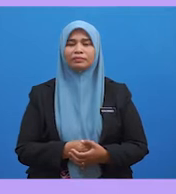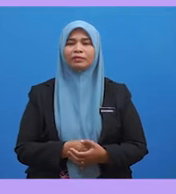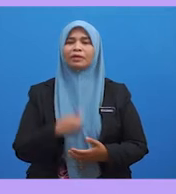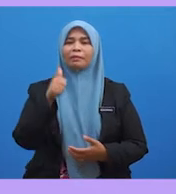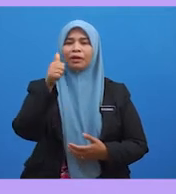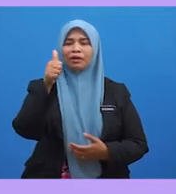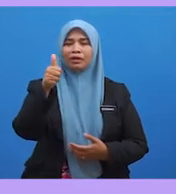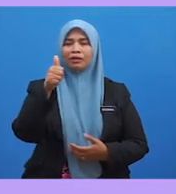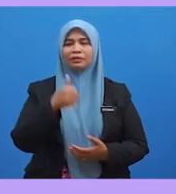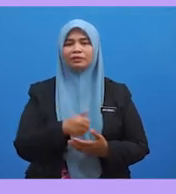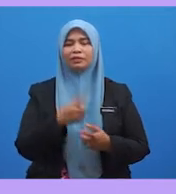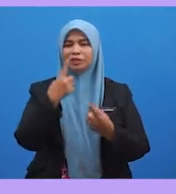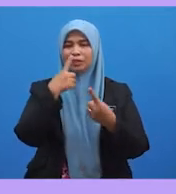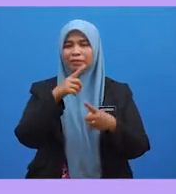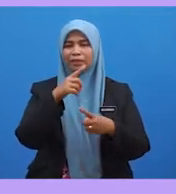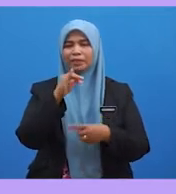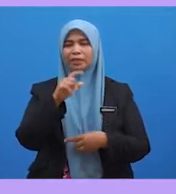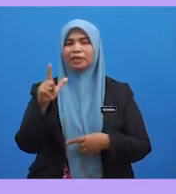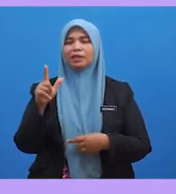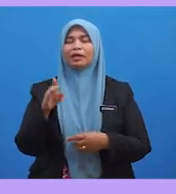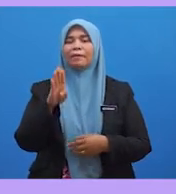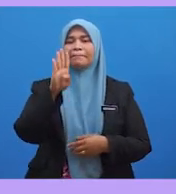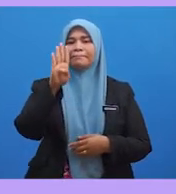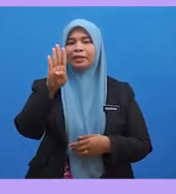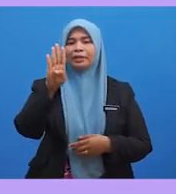Bagus, jawapannya ialah B.